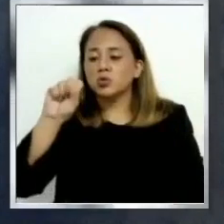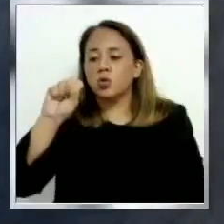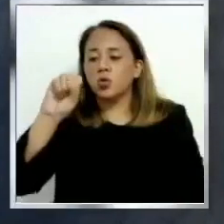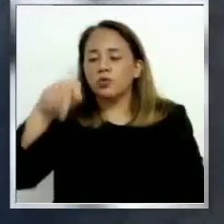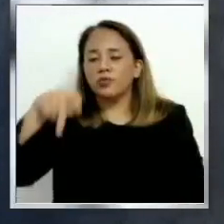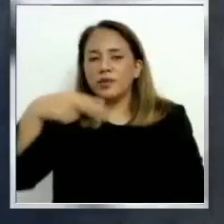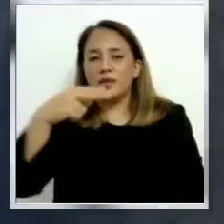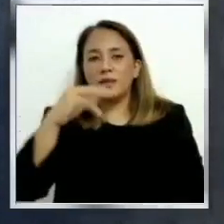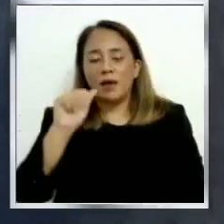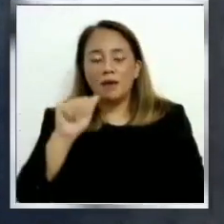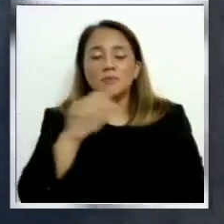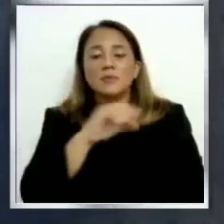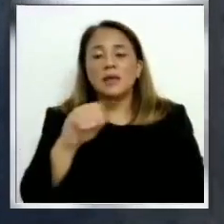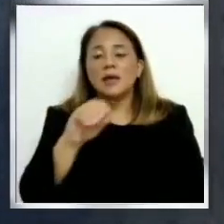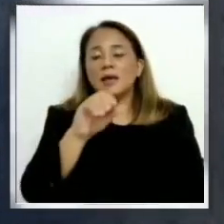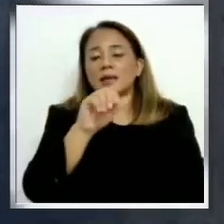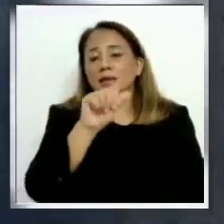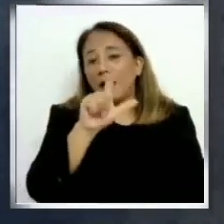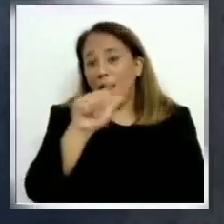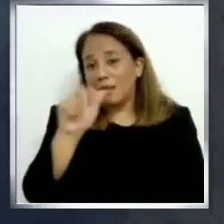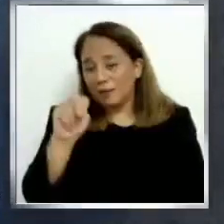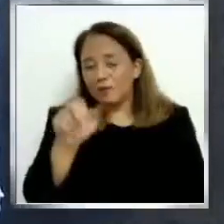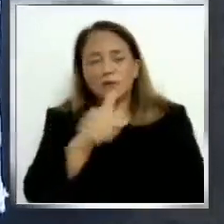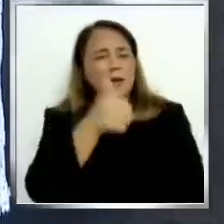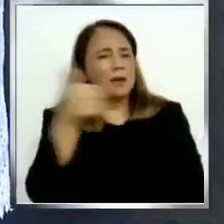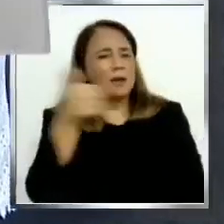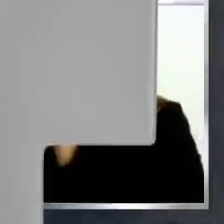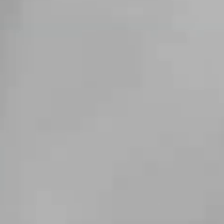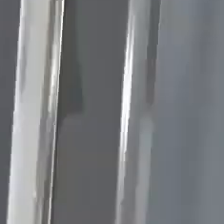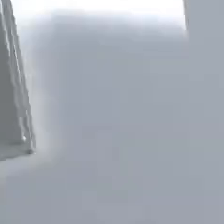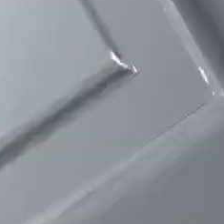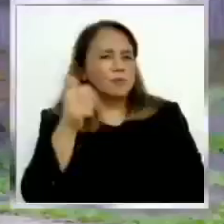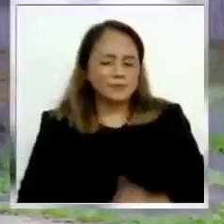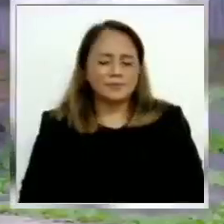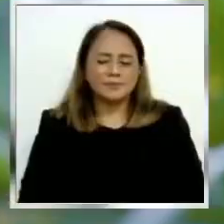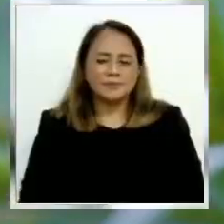pang bigating Kapuso star. Yan ang chika ni Cata Tibayan.